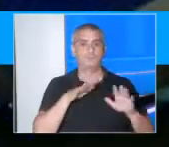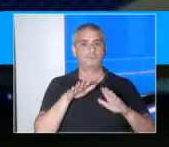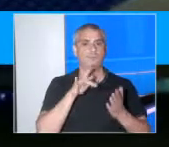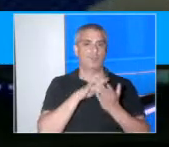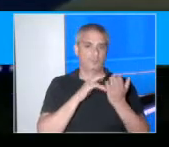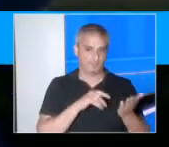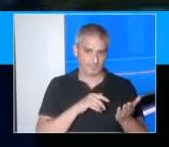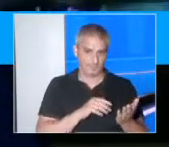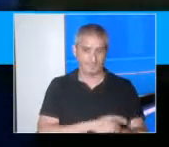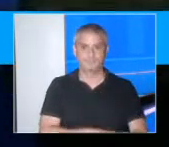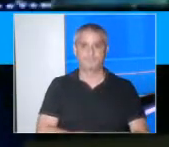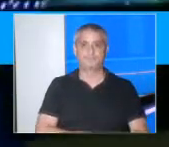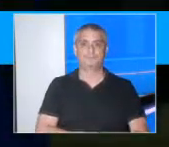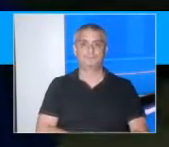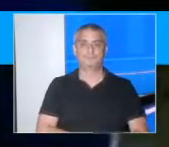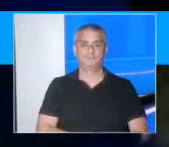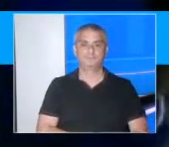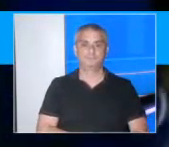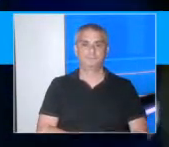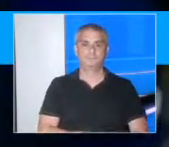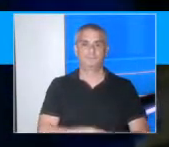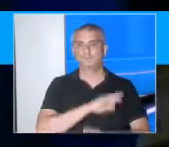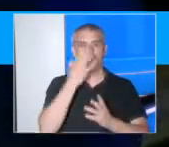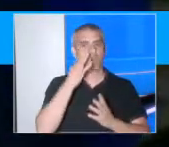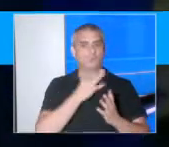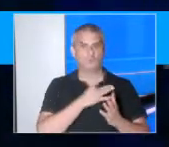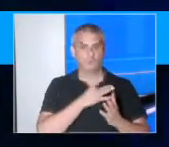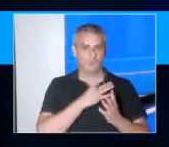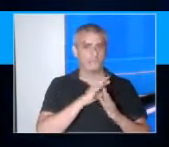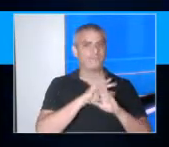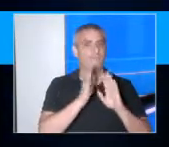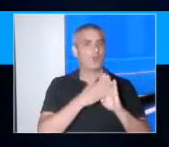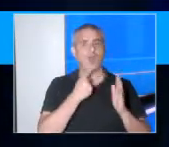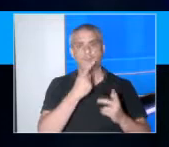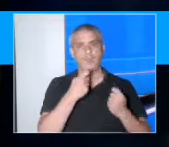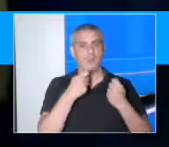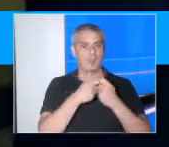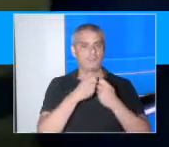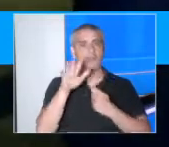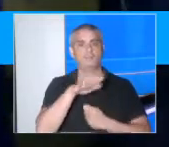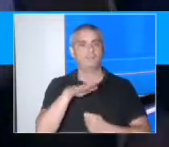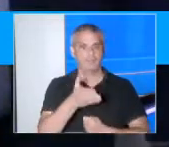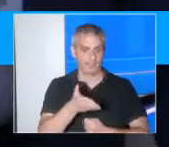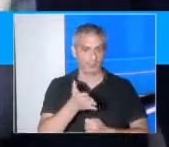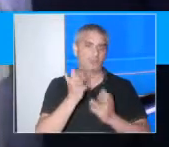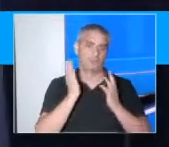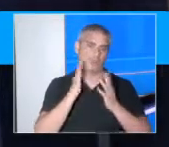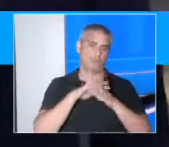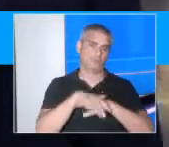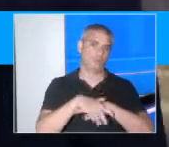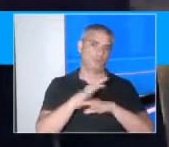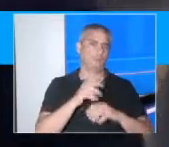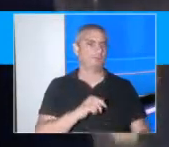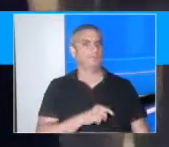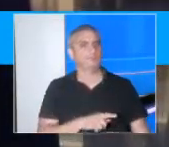בה, העיסוק, כל ככה, כל תשומת הלב, כל האמירה שלהם לגבי המזרח התיכון, מאוד מושפעת ממה